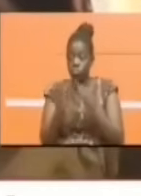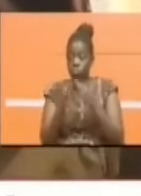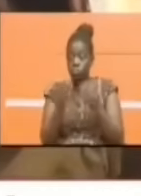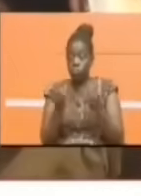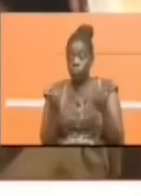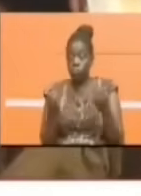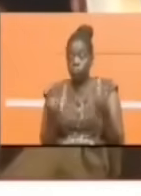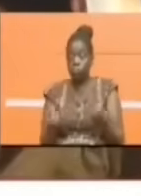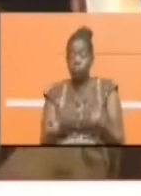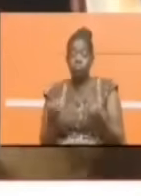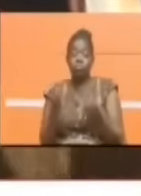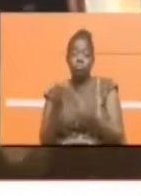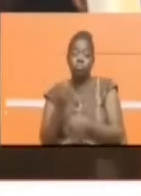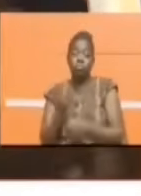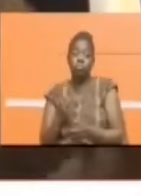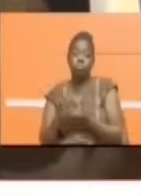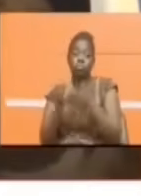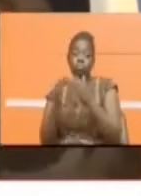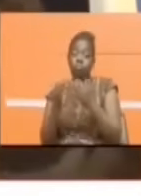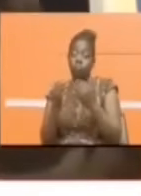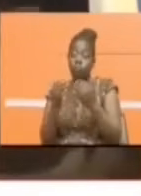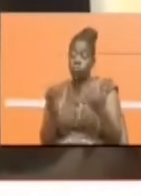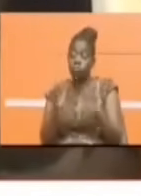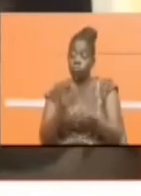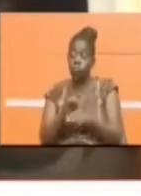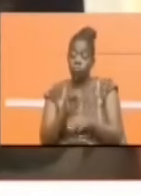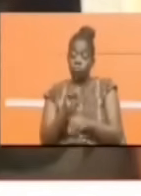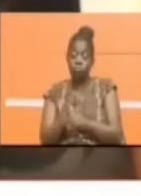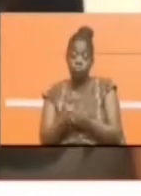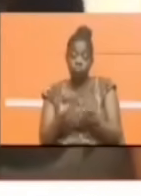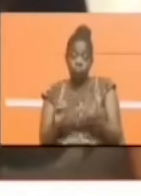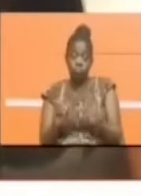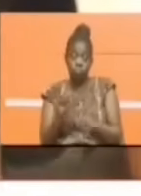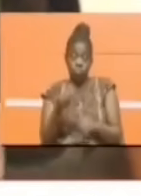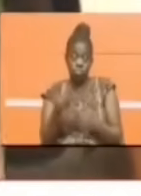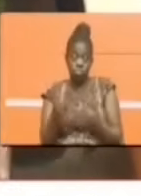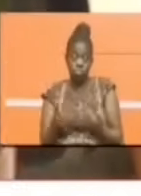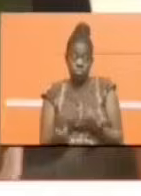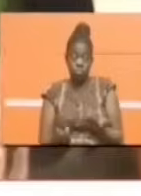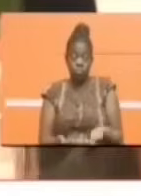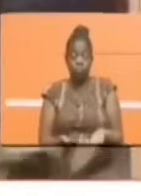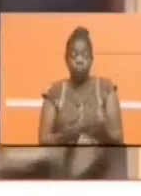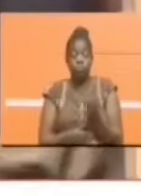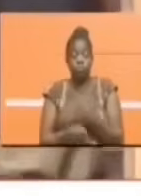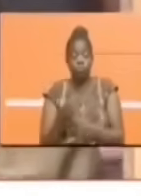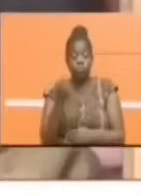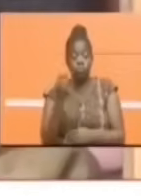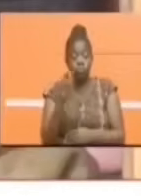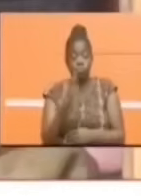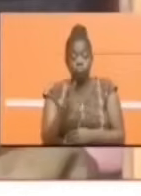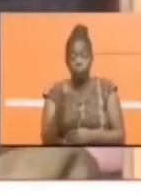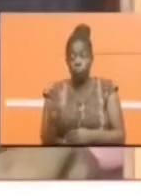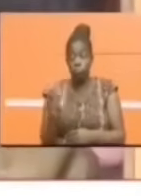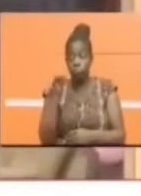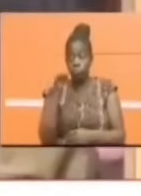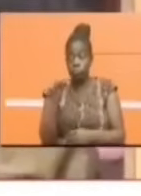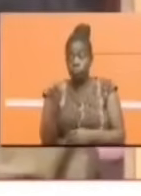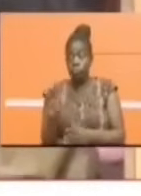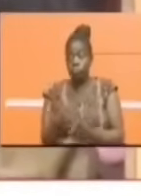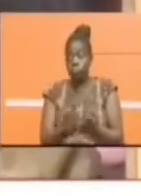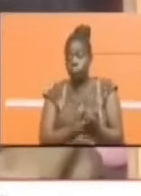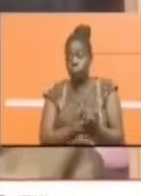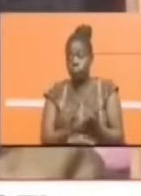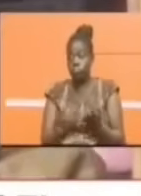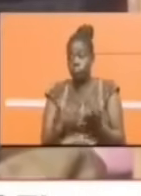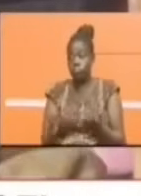agasinga agalimu abakozi abaana tebakwata ku mulimu gwonna, abamu bazuukira ku TV, abamu ku masimu agaseereza